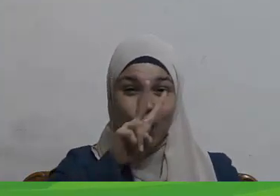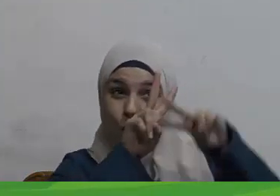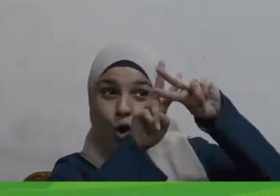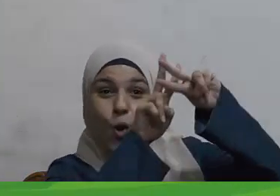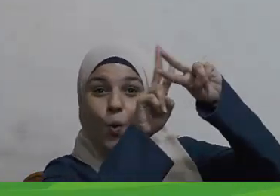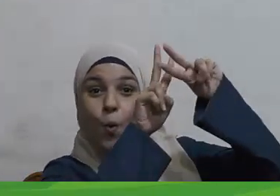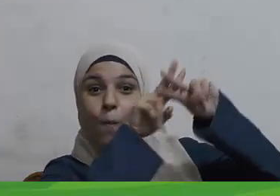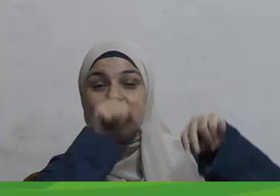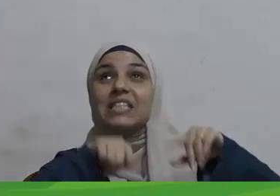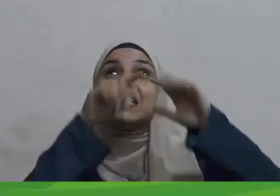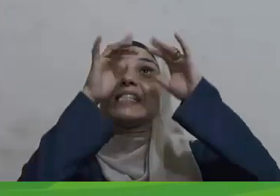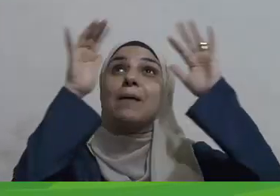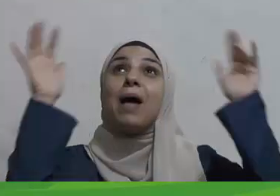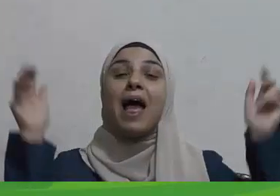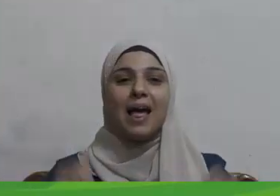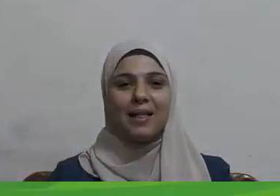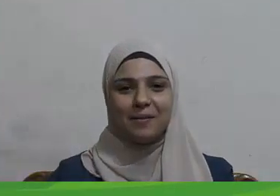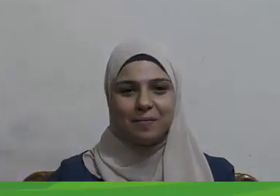أرى نجوما في السماء.